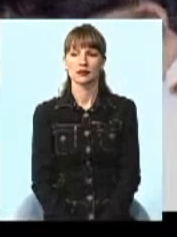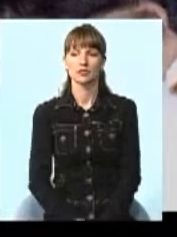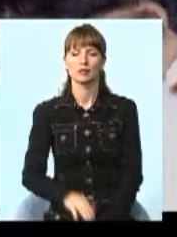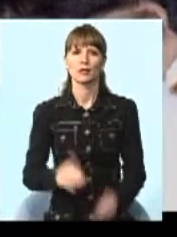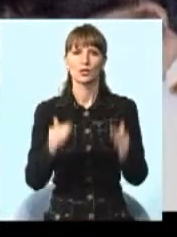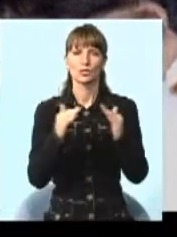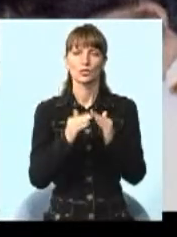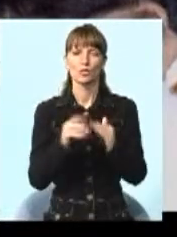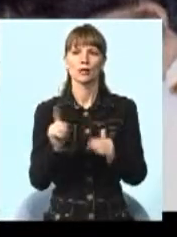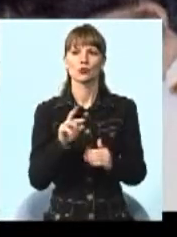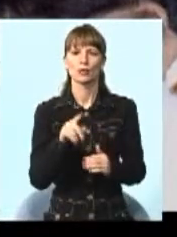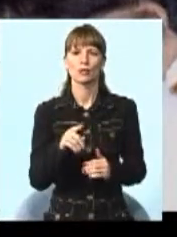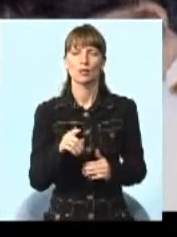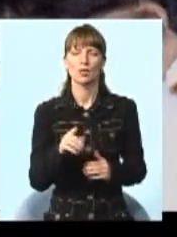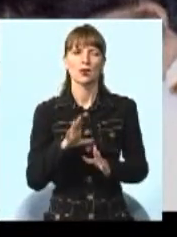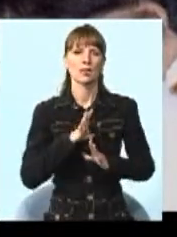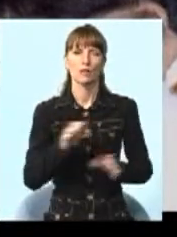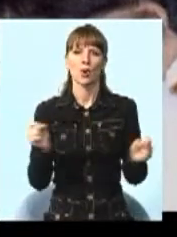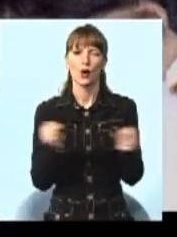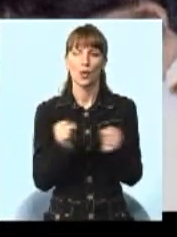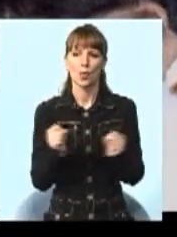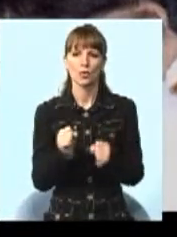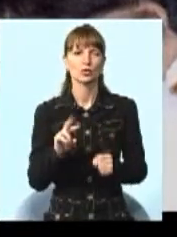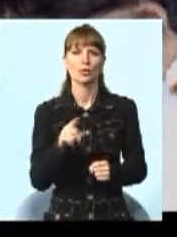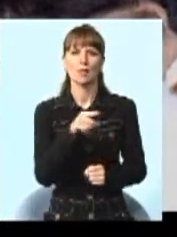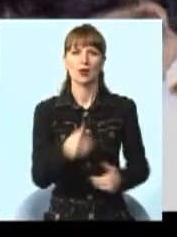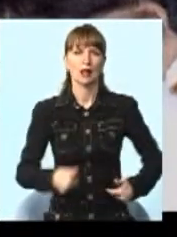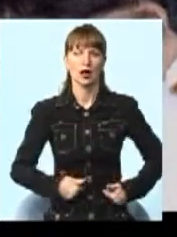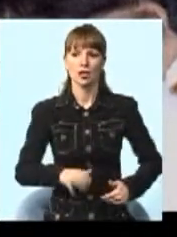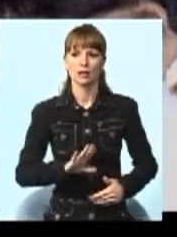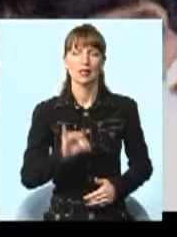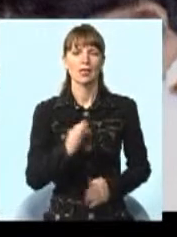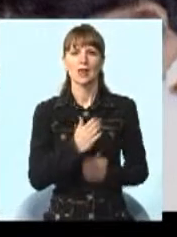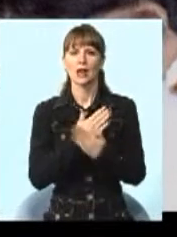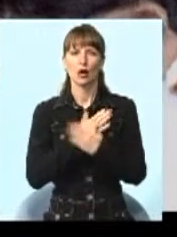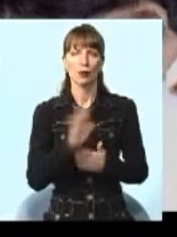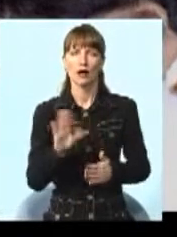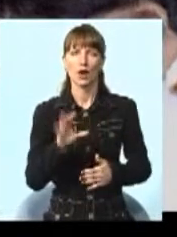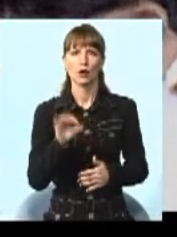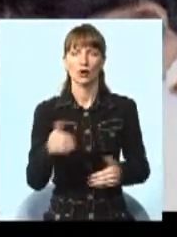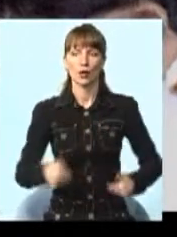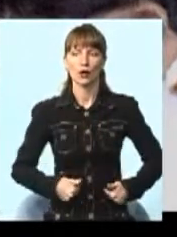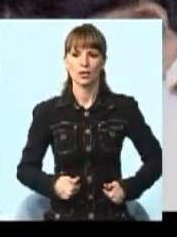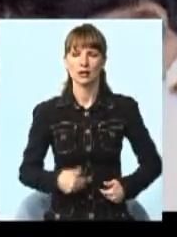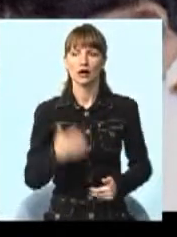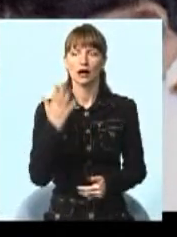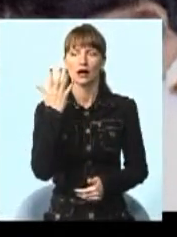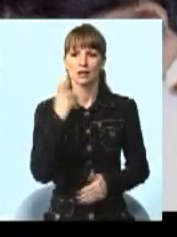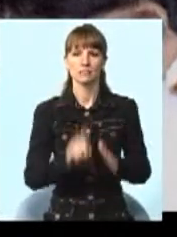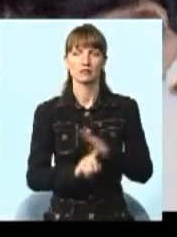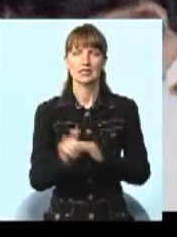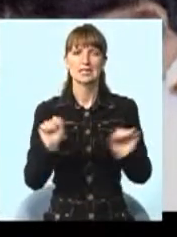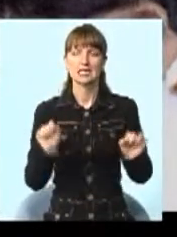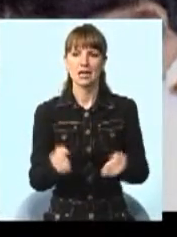дома. Чтобы им не было холодно, чтобы они не голодали и не умирали с голоду. Когда наступит